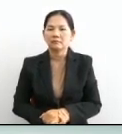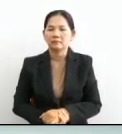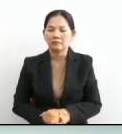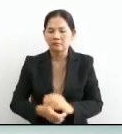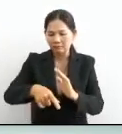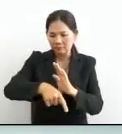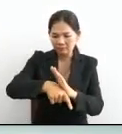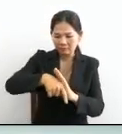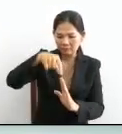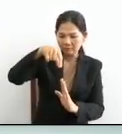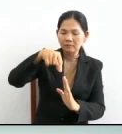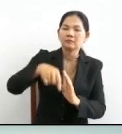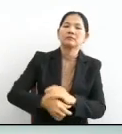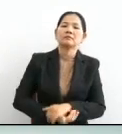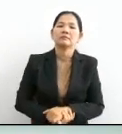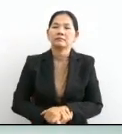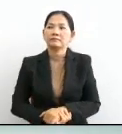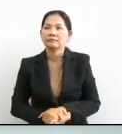nóng cá